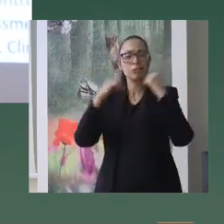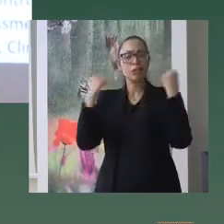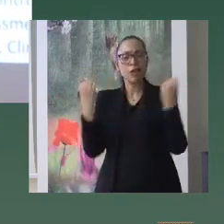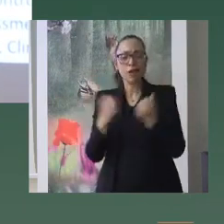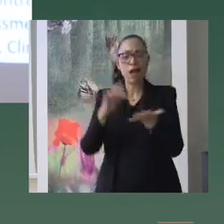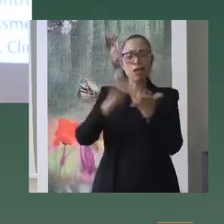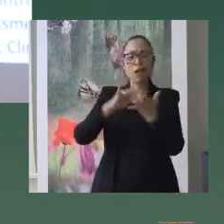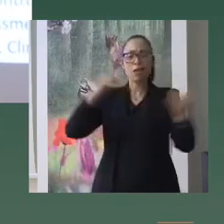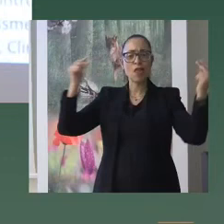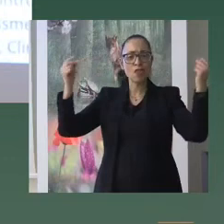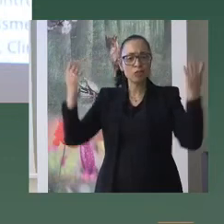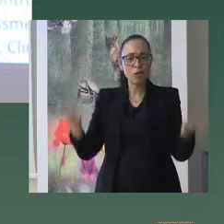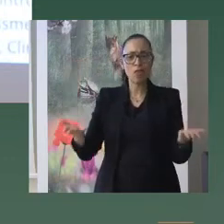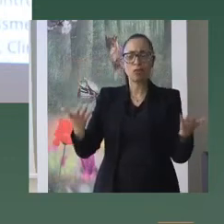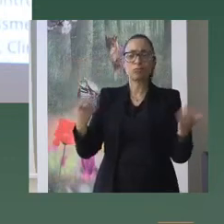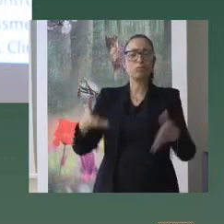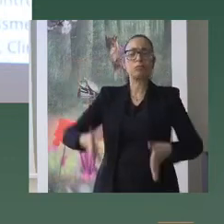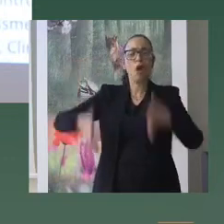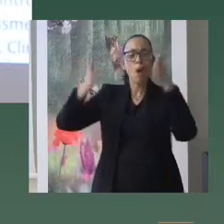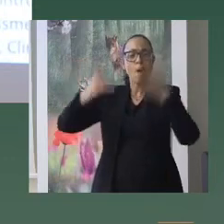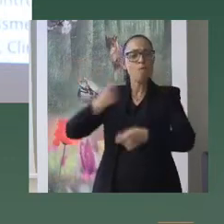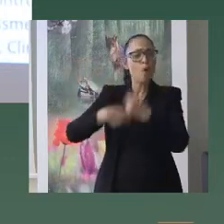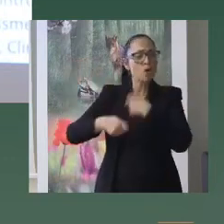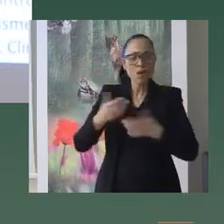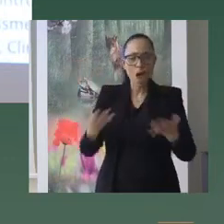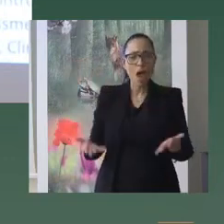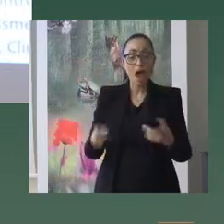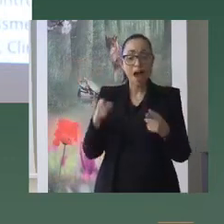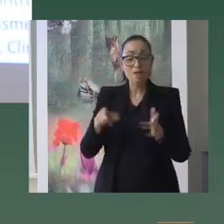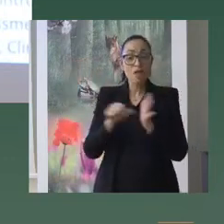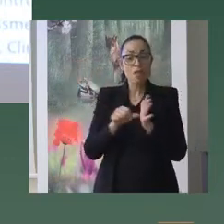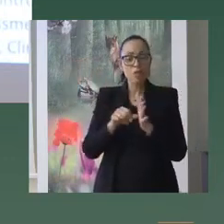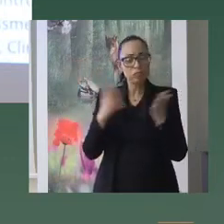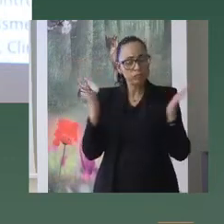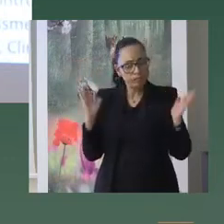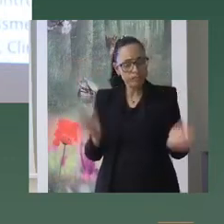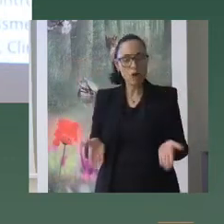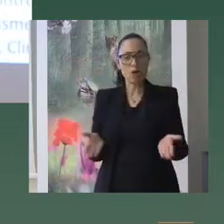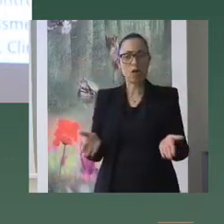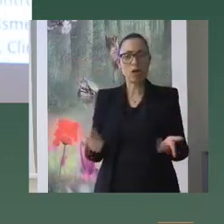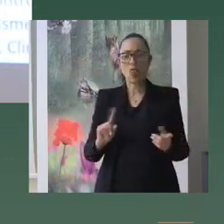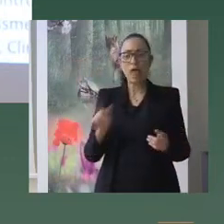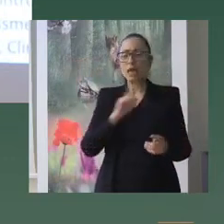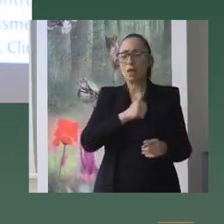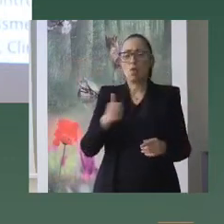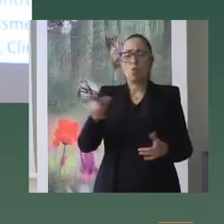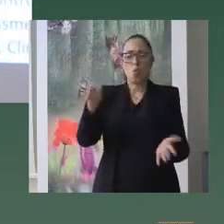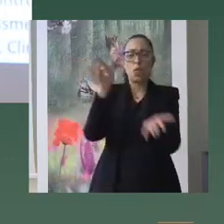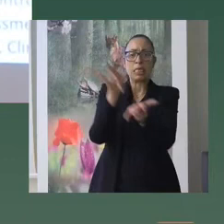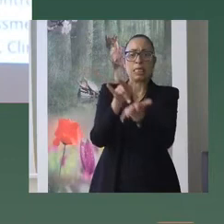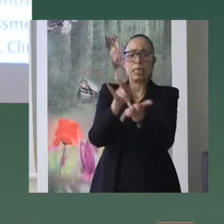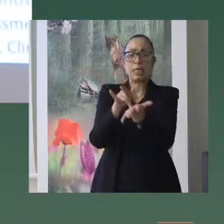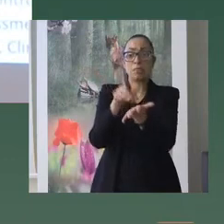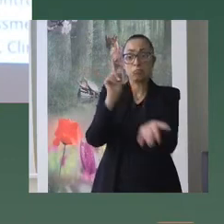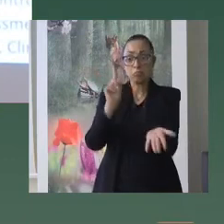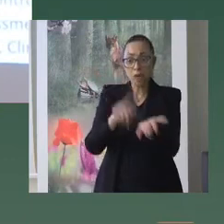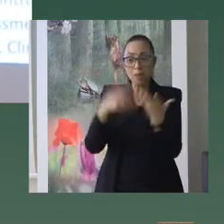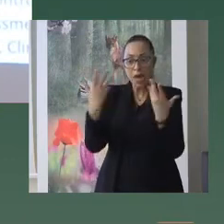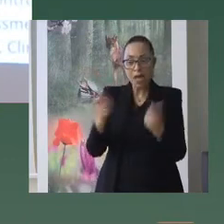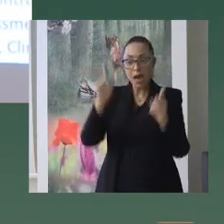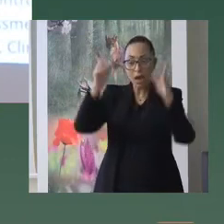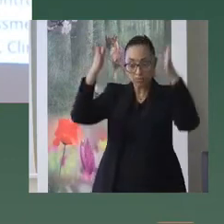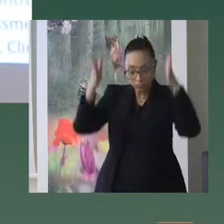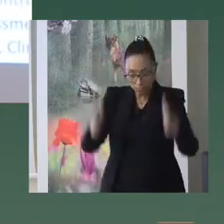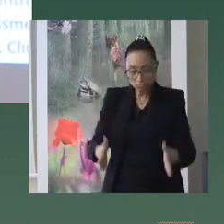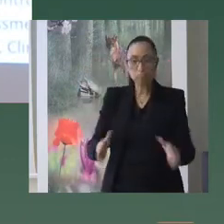κέντρα διασκέδασης, κέντρα εμπορικά. Αυτή η πόλη έχει αντοχές. Δηλαδή δεν μπορεί να είναι πολύ κεντρική. Πρέπει να έχει ένα